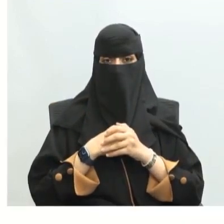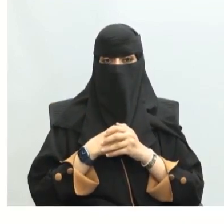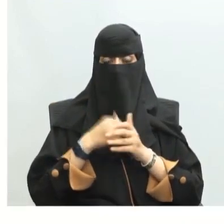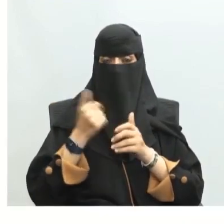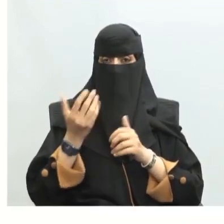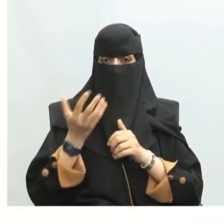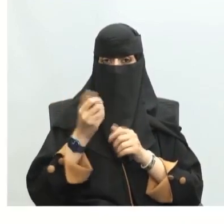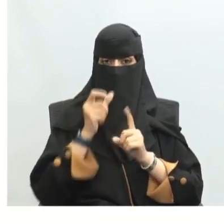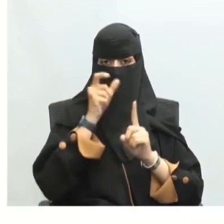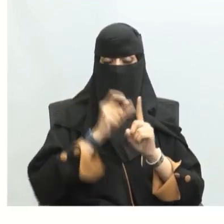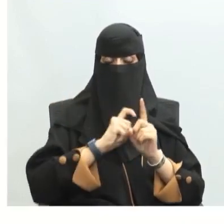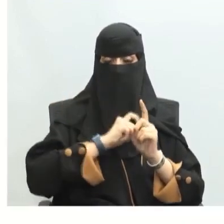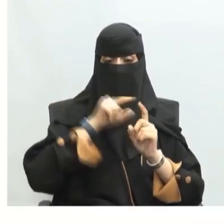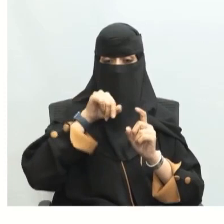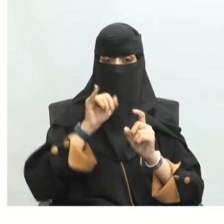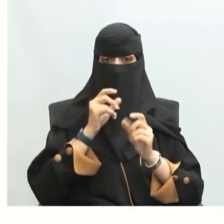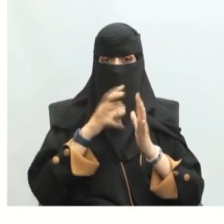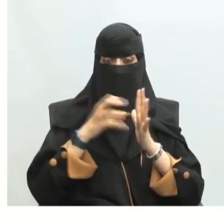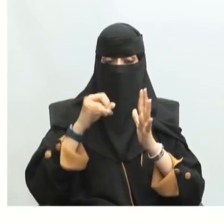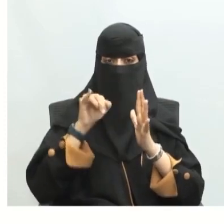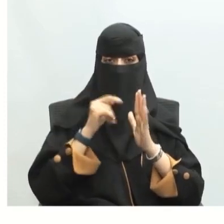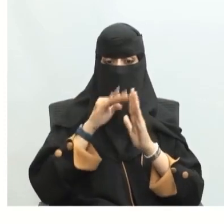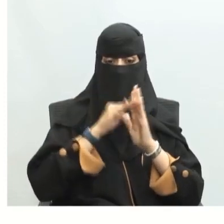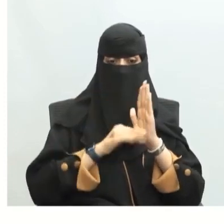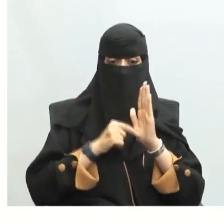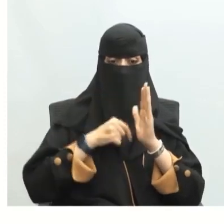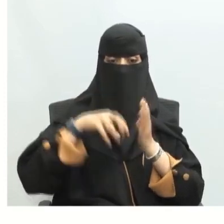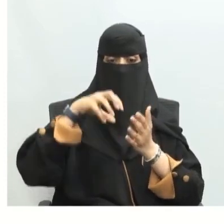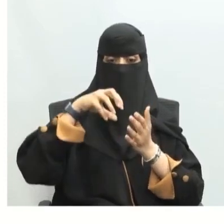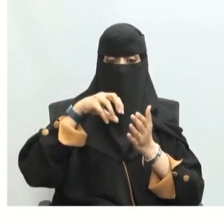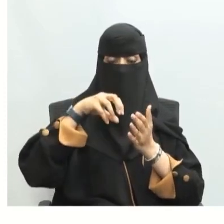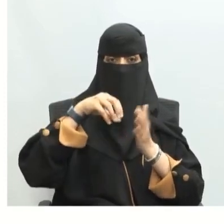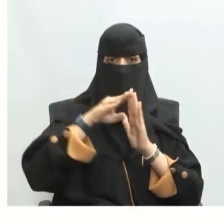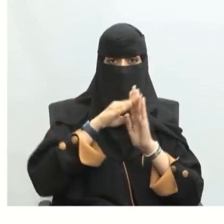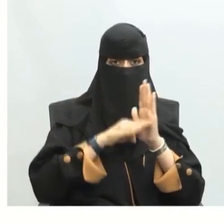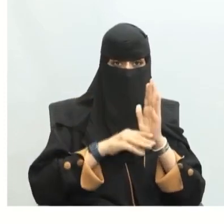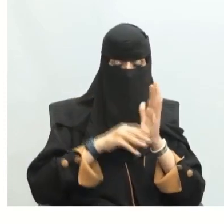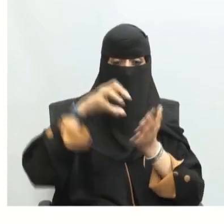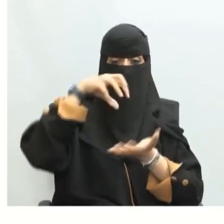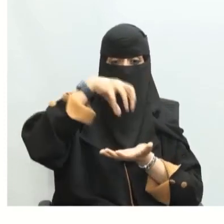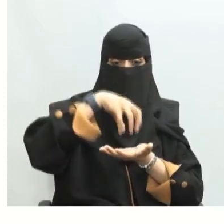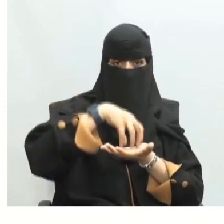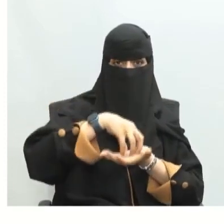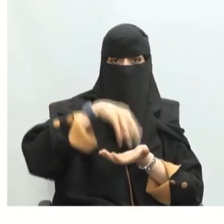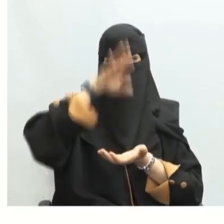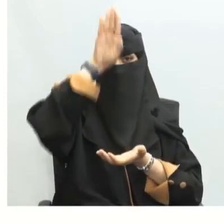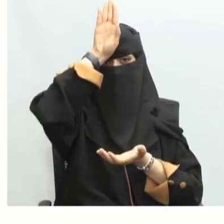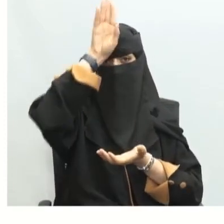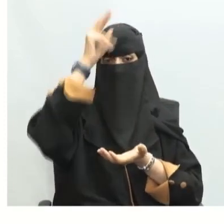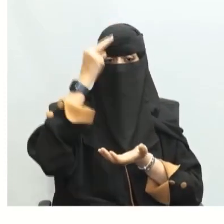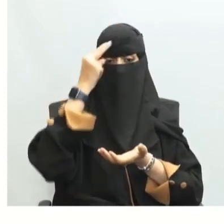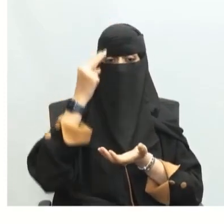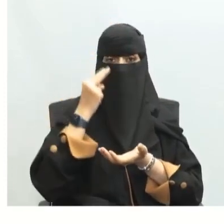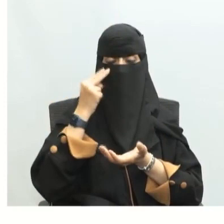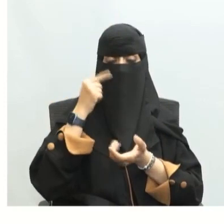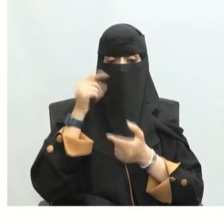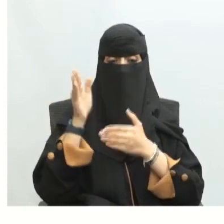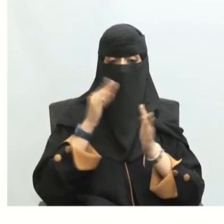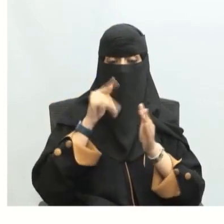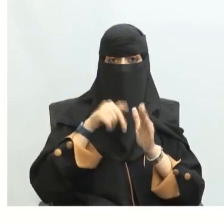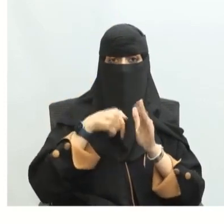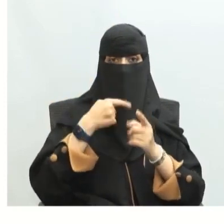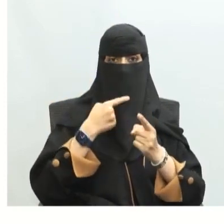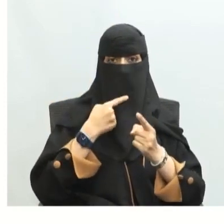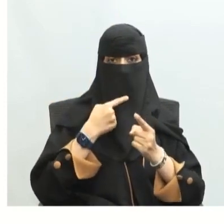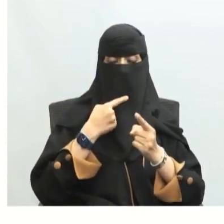اذكر نماذج من برامج الملك عبد العزيز للحوار الوطني كان هناك العديد من البرامج التي